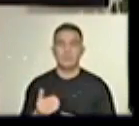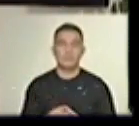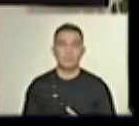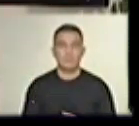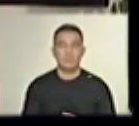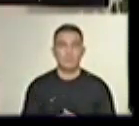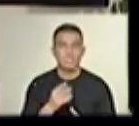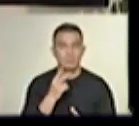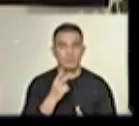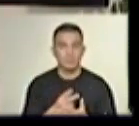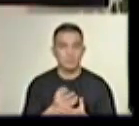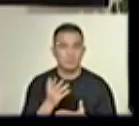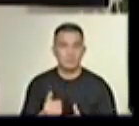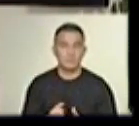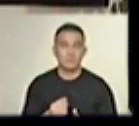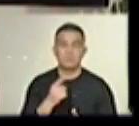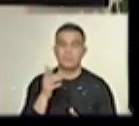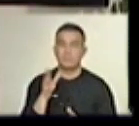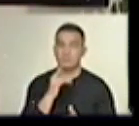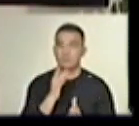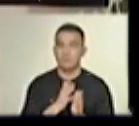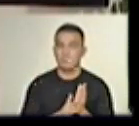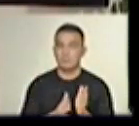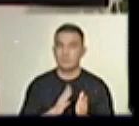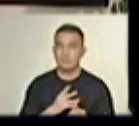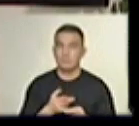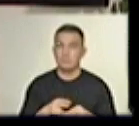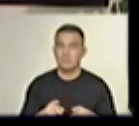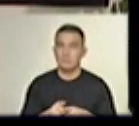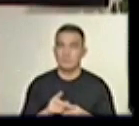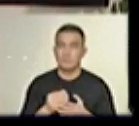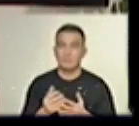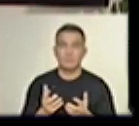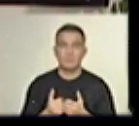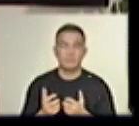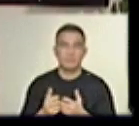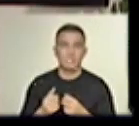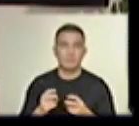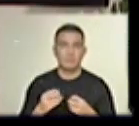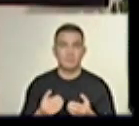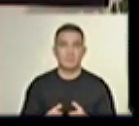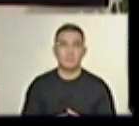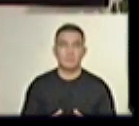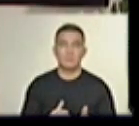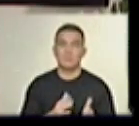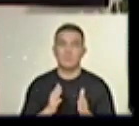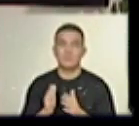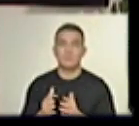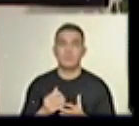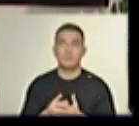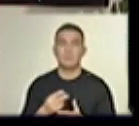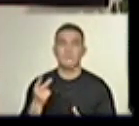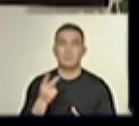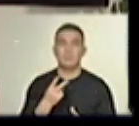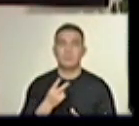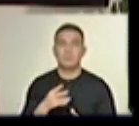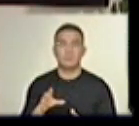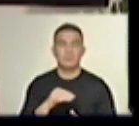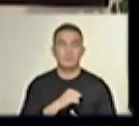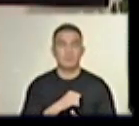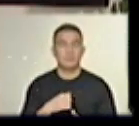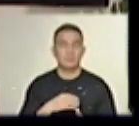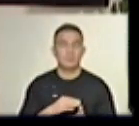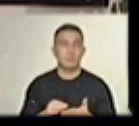bo'ldi. Sizga tushunarli bo'ldimi bu ko'rinishdagi ifodalarni hisoblash? Unday bo'lsa, qani ikkinchi misolni